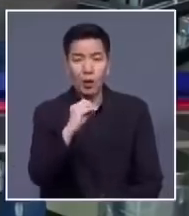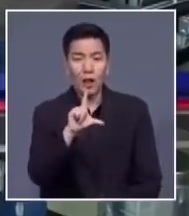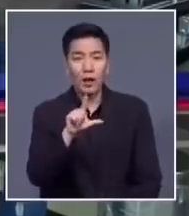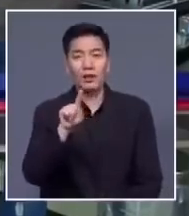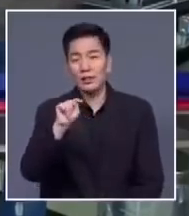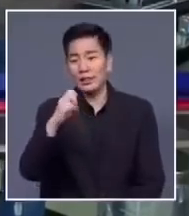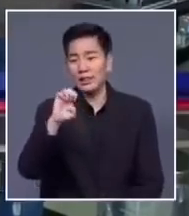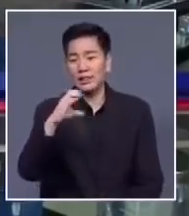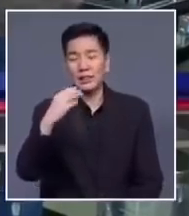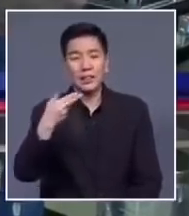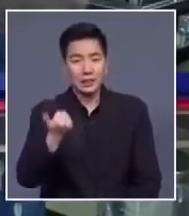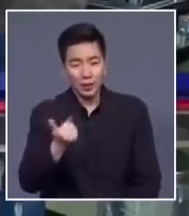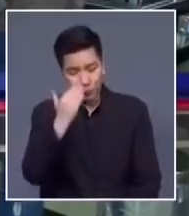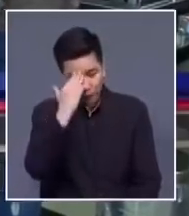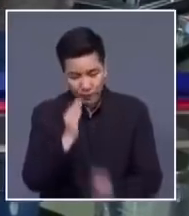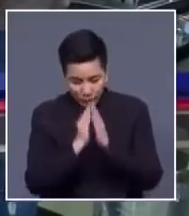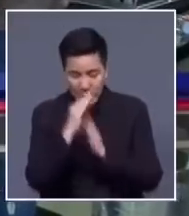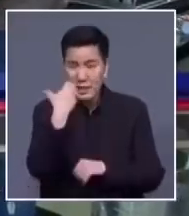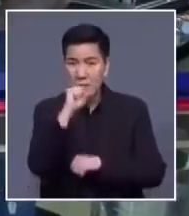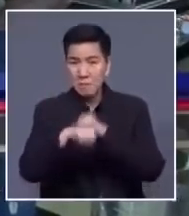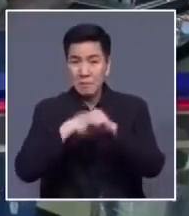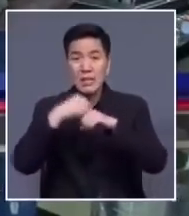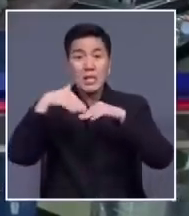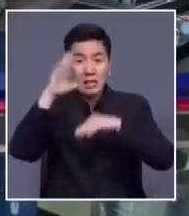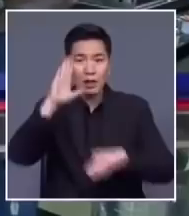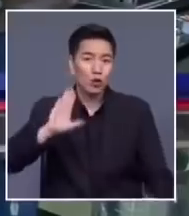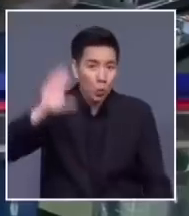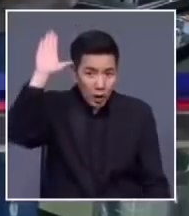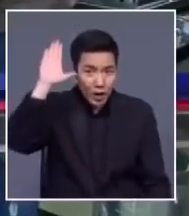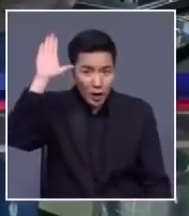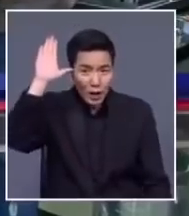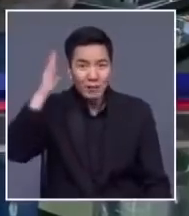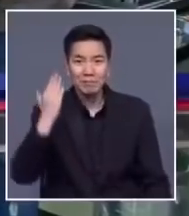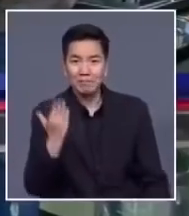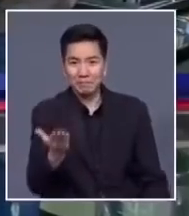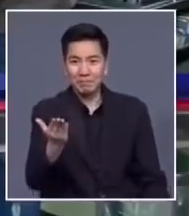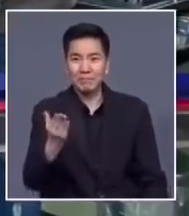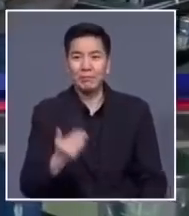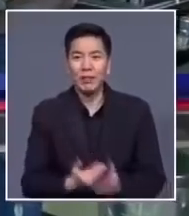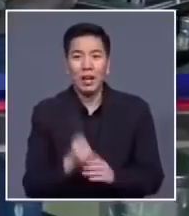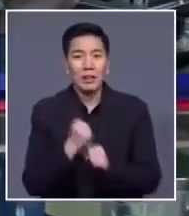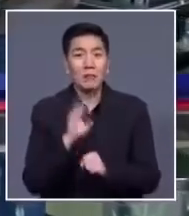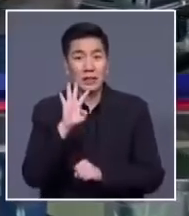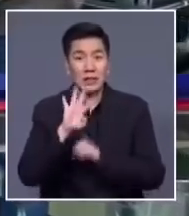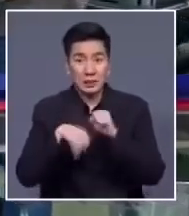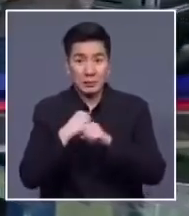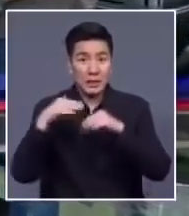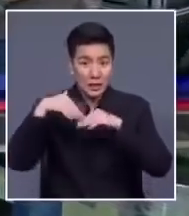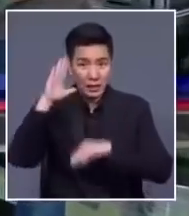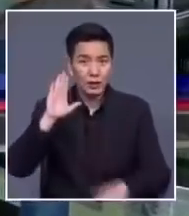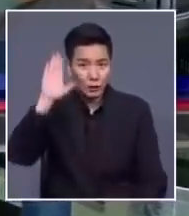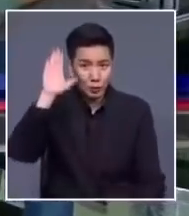สวัสดีครับ ไหนใครทำงานเกิน10ปียกมือหน่อยครับที่เกาหลี โอ้ครับ ใครเกิน4ปีบ้างครับผ